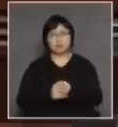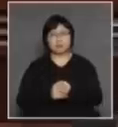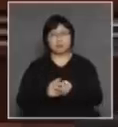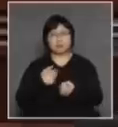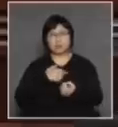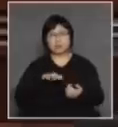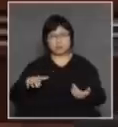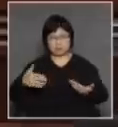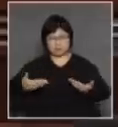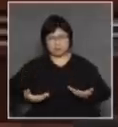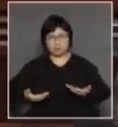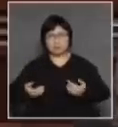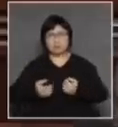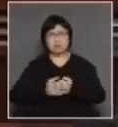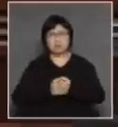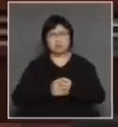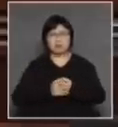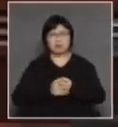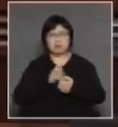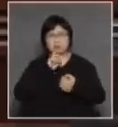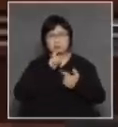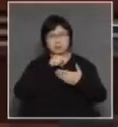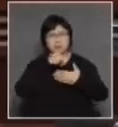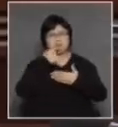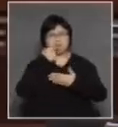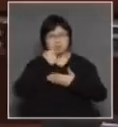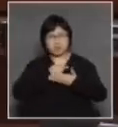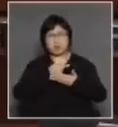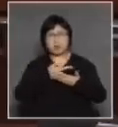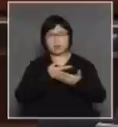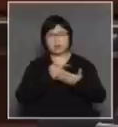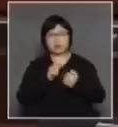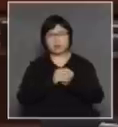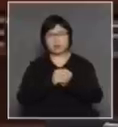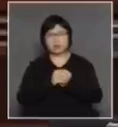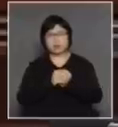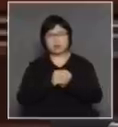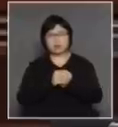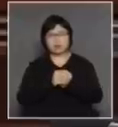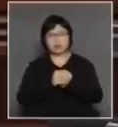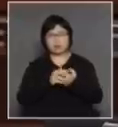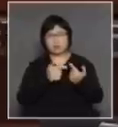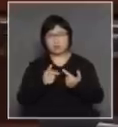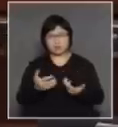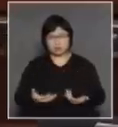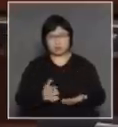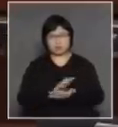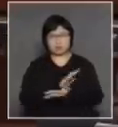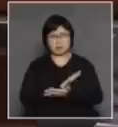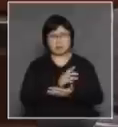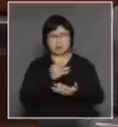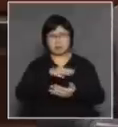在的結構性盈餘的情況之下呢，直至到今年為止，主席這